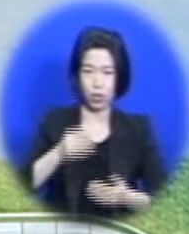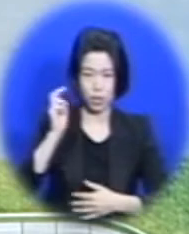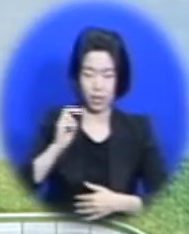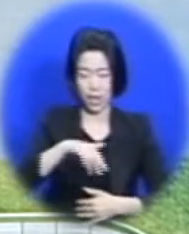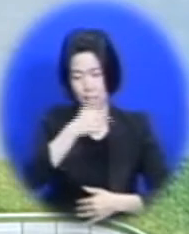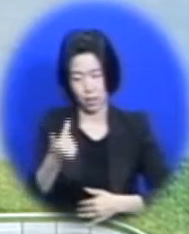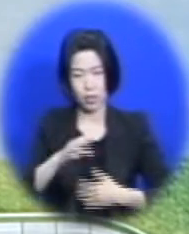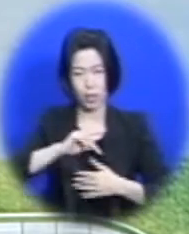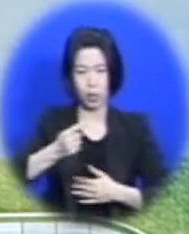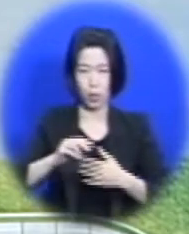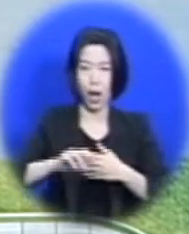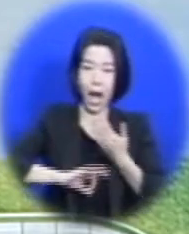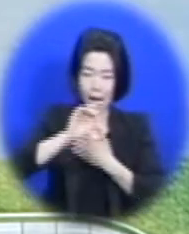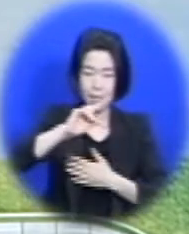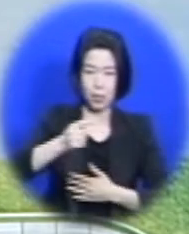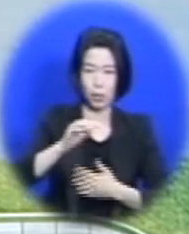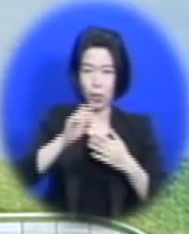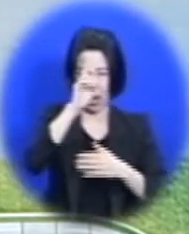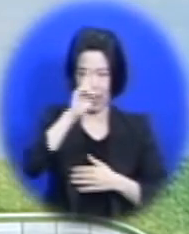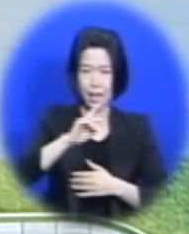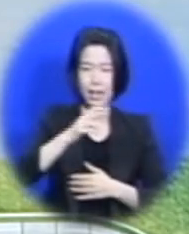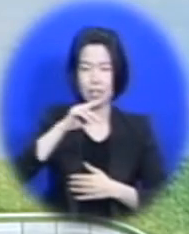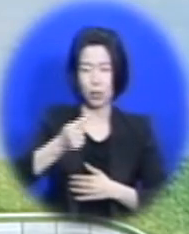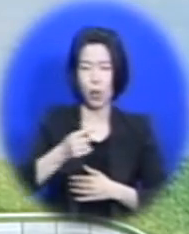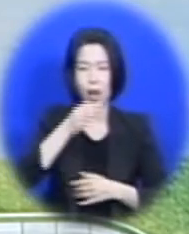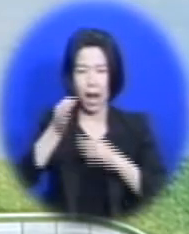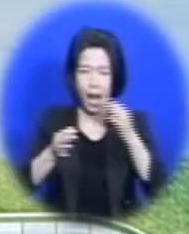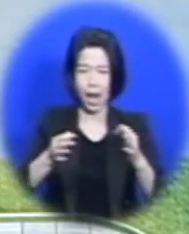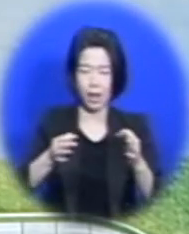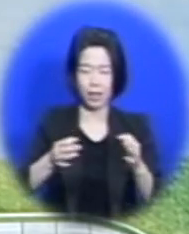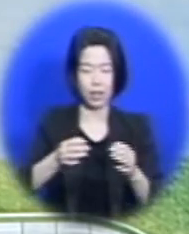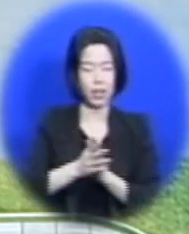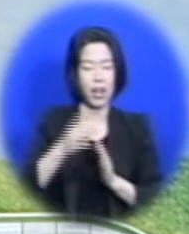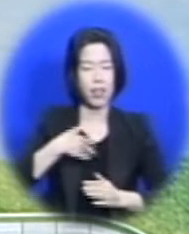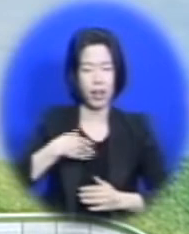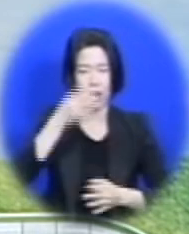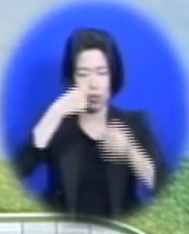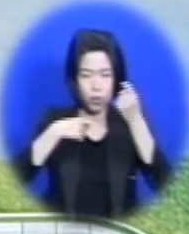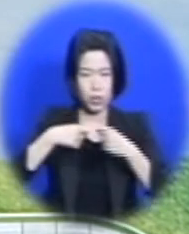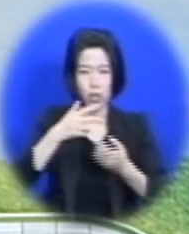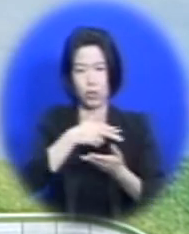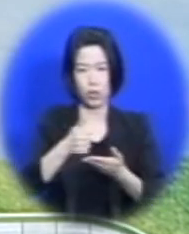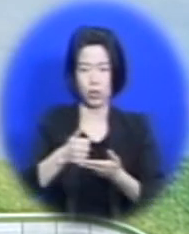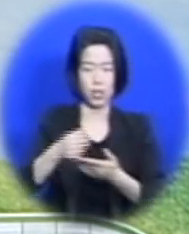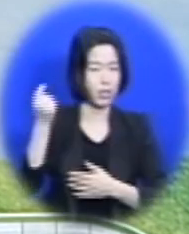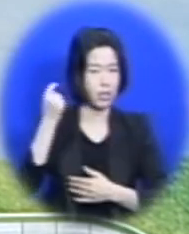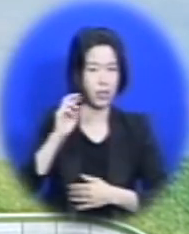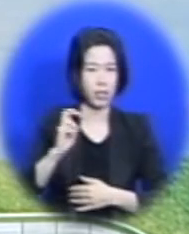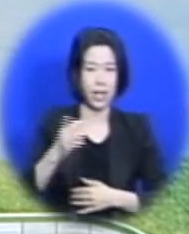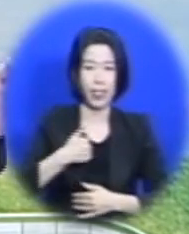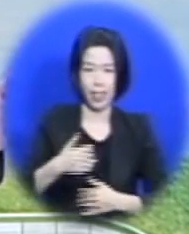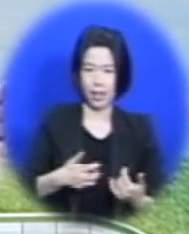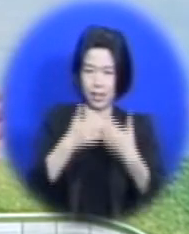저녁에도 아침에도 한낮에도 내가 탄식하면서 신음할 것이니 내가 울부짖는 소리를 주님께서 들으실 것이다. 나를 대적하는